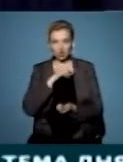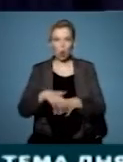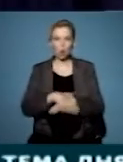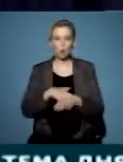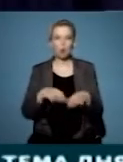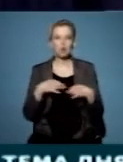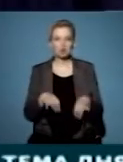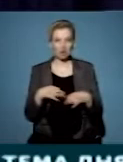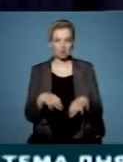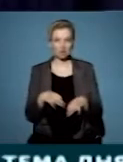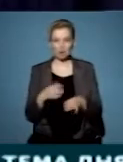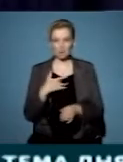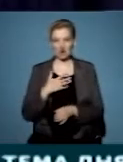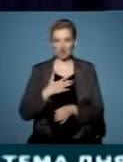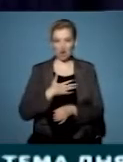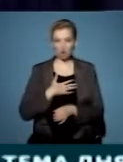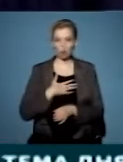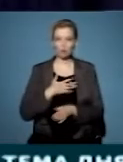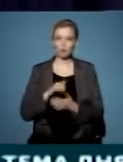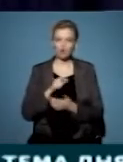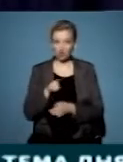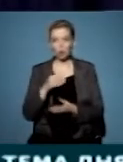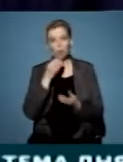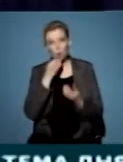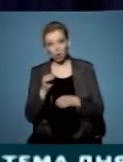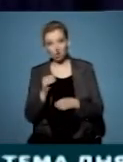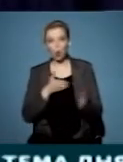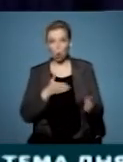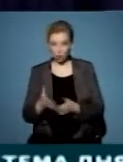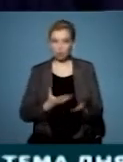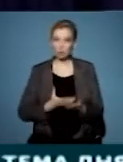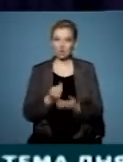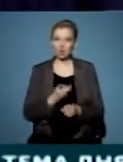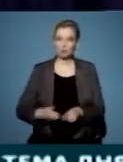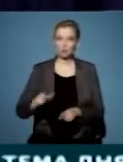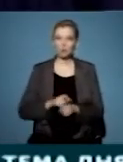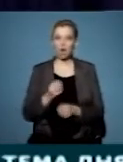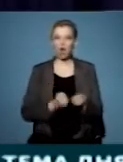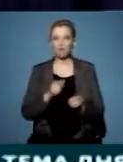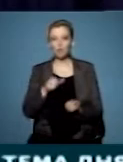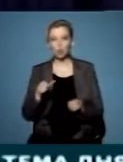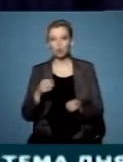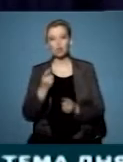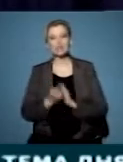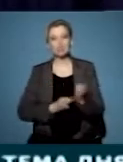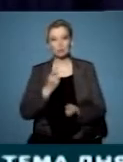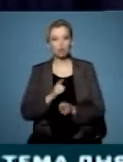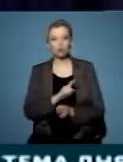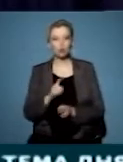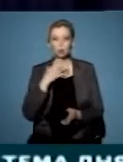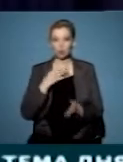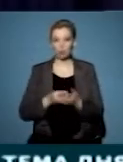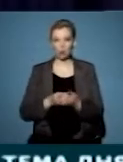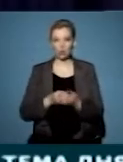громадського транспорту приватного. Власне, чи відчули вони покращення, готові платити більше, а водії чи змінили вони щось у